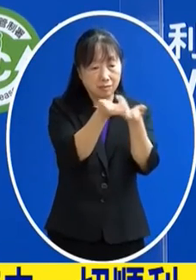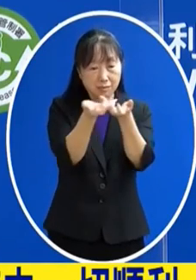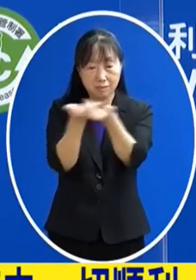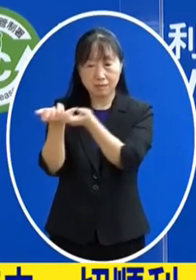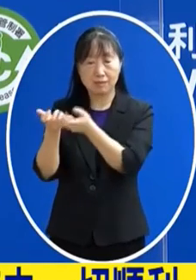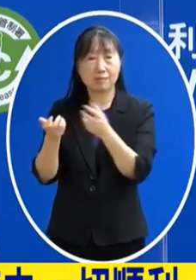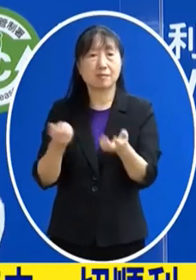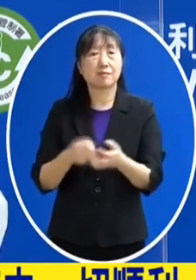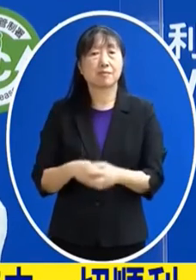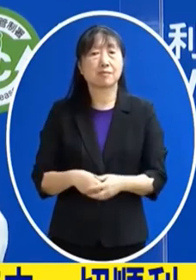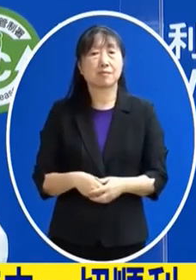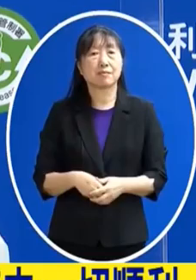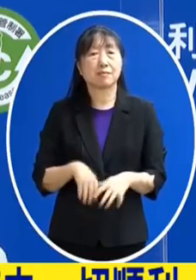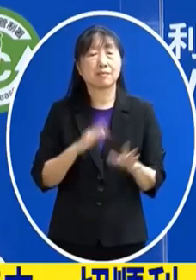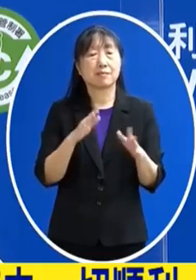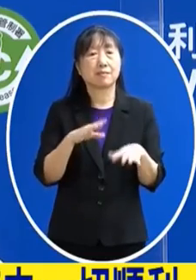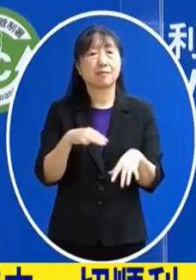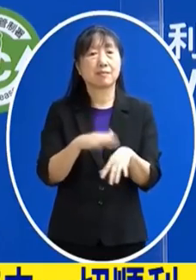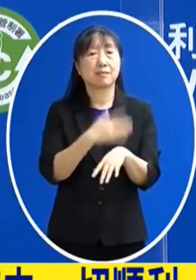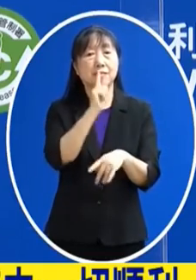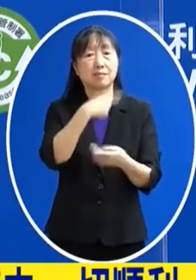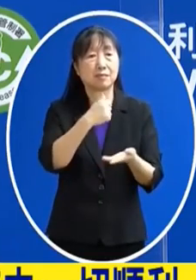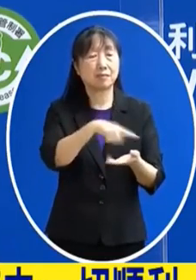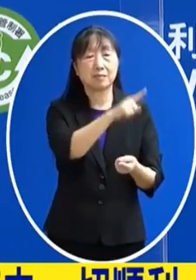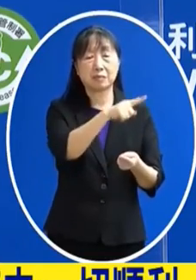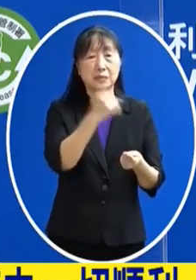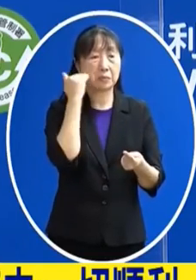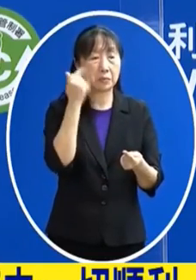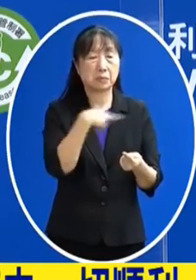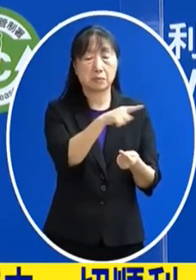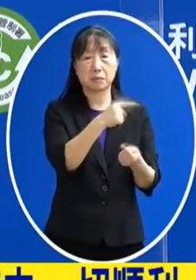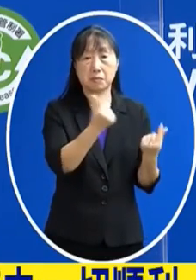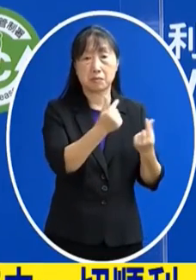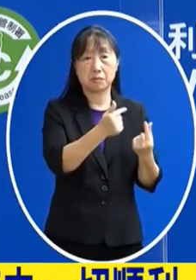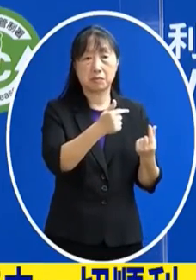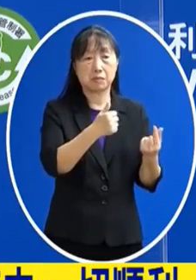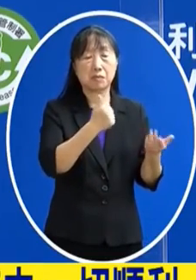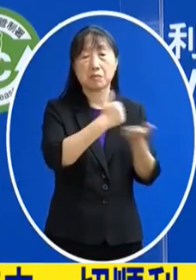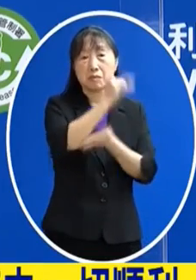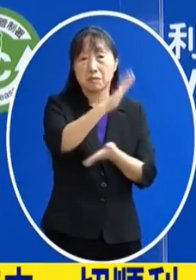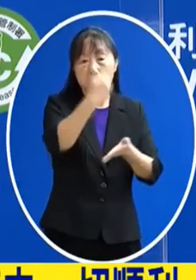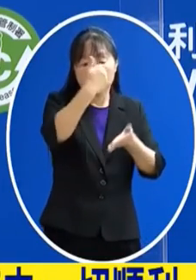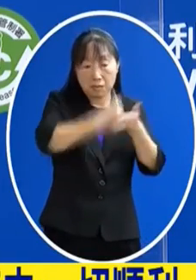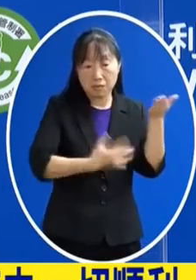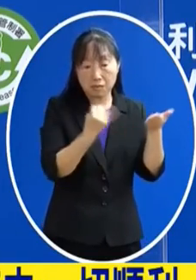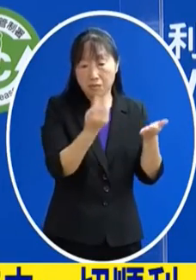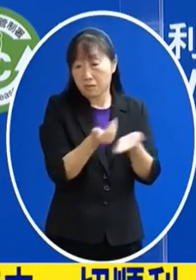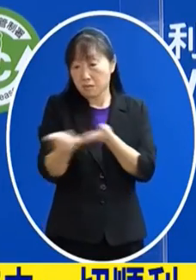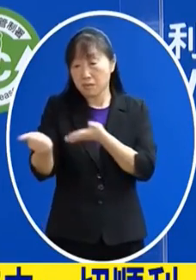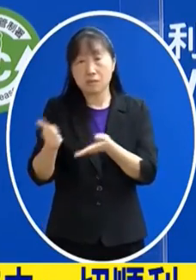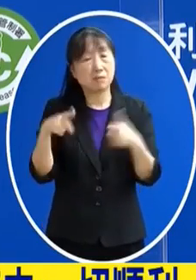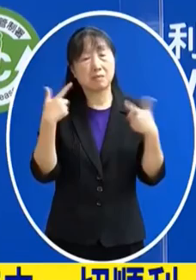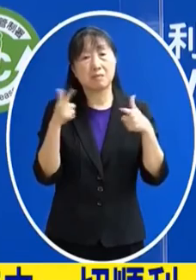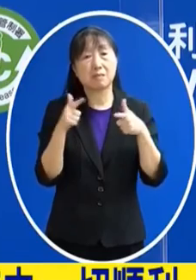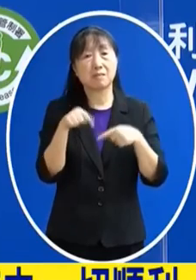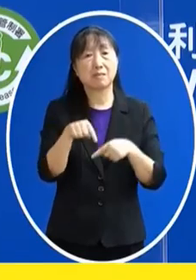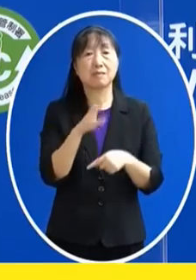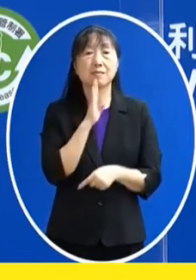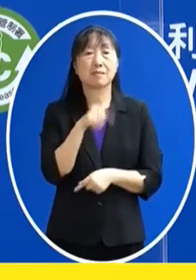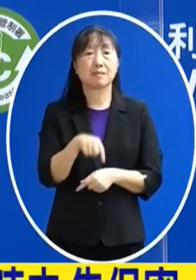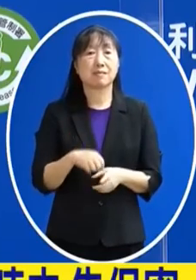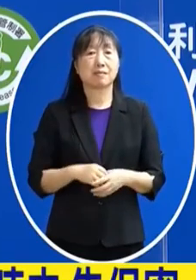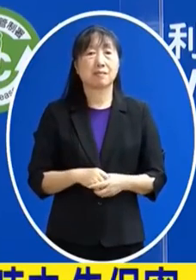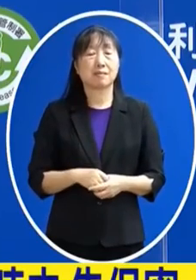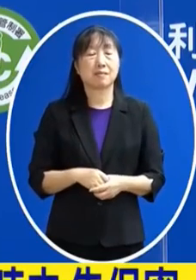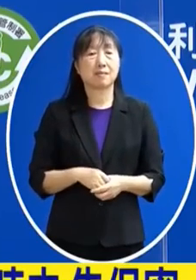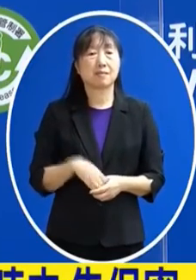不会有说啊进来这量就释出另外量这样的一个情形，目前大概是没有。那 COVID 进来